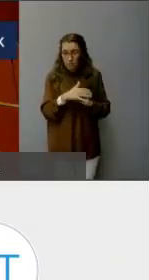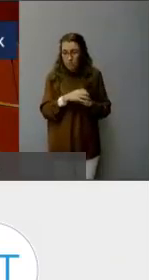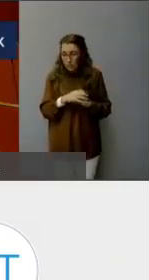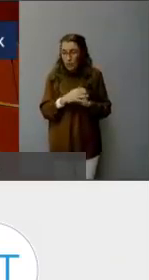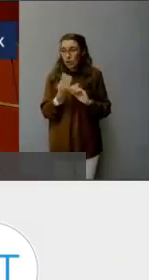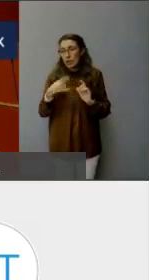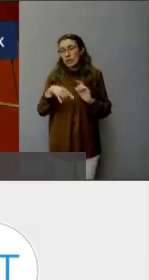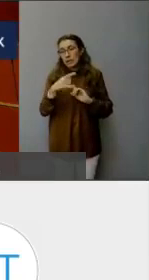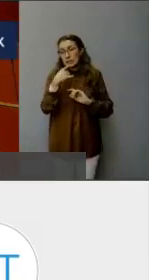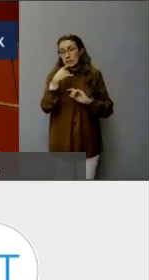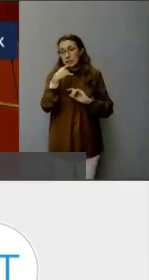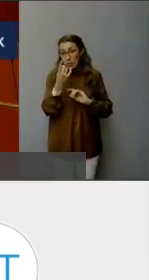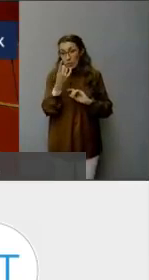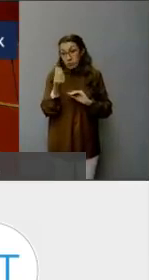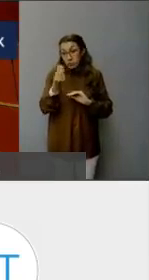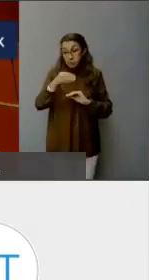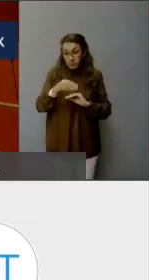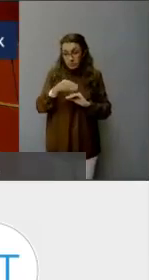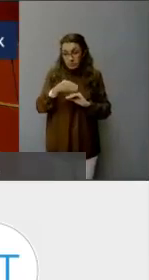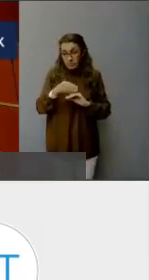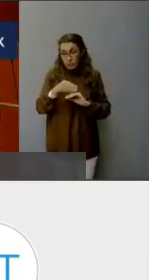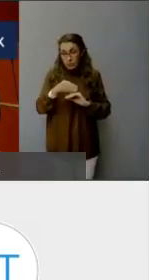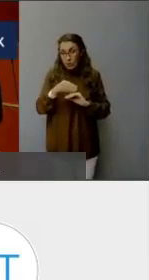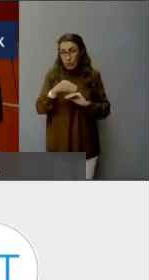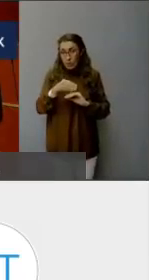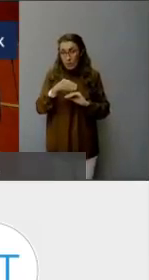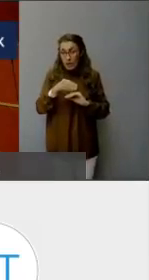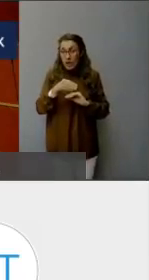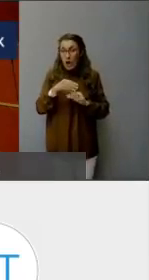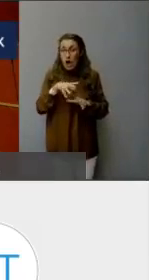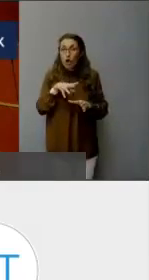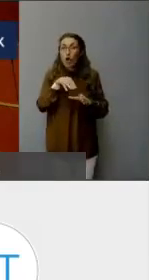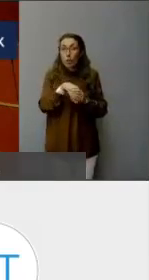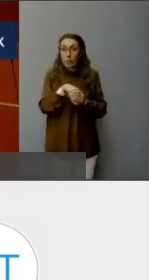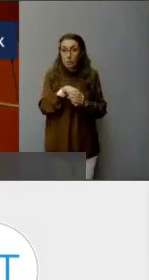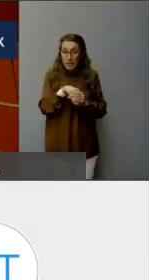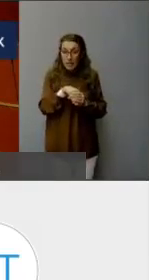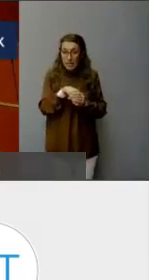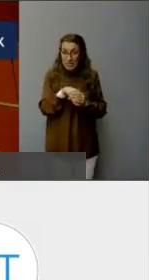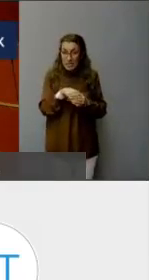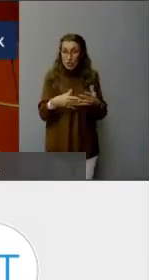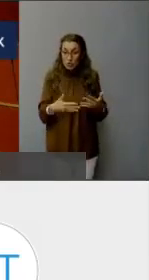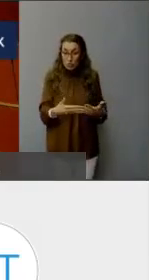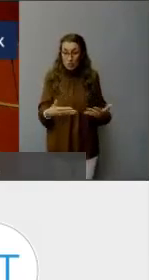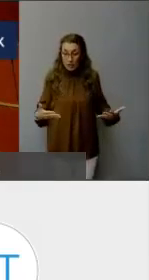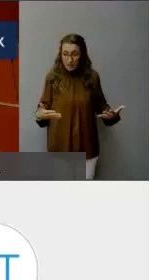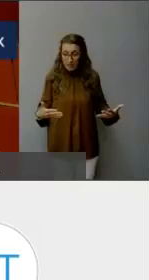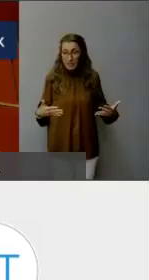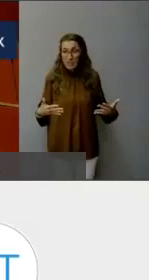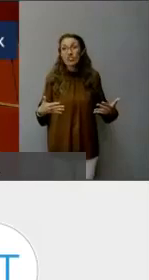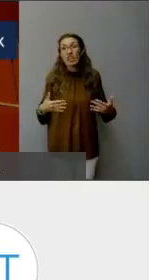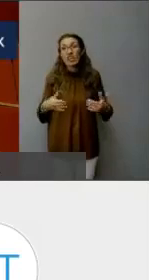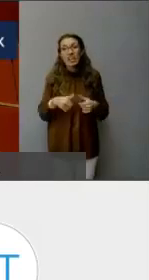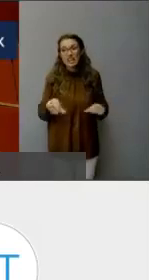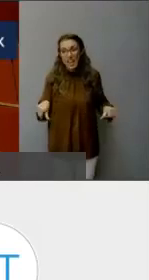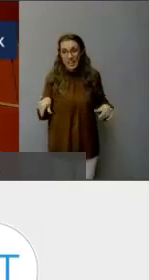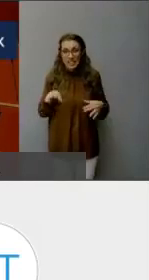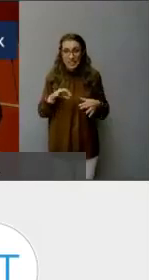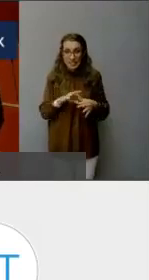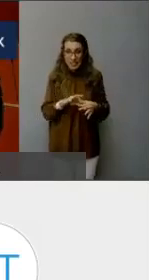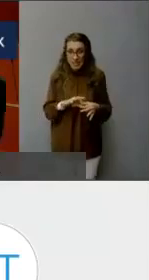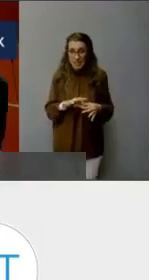diciamo aggiungiamo ivi compresa la superficie da divi la residenza derivante dal recupero degli edifici di routine la cosa diciamo